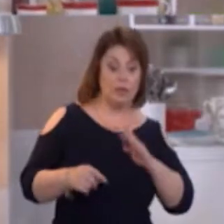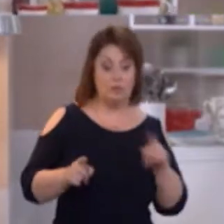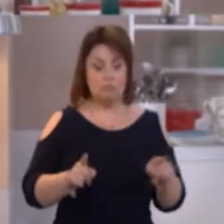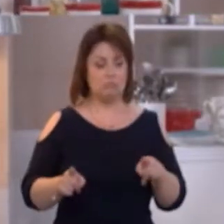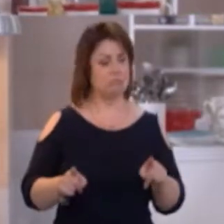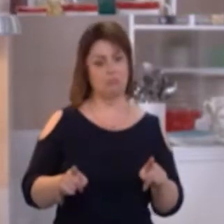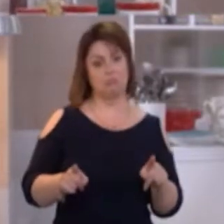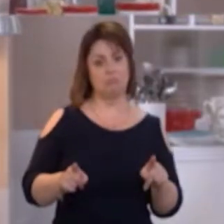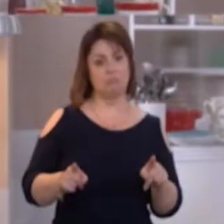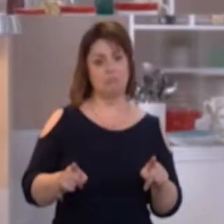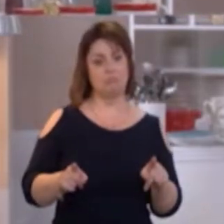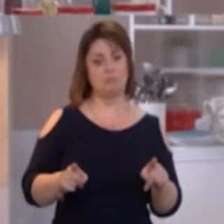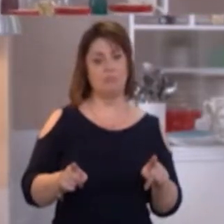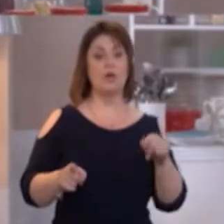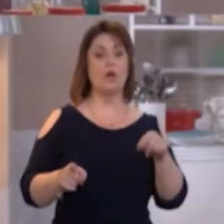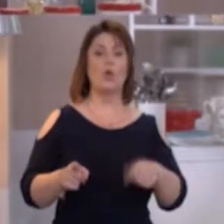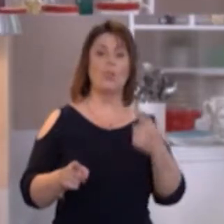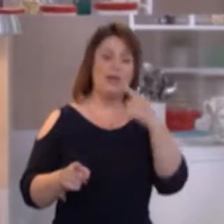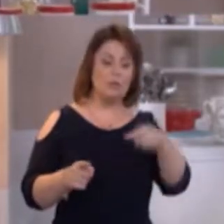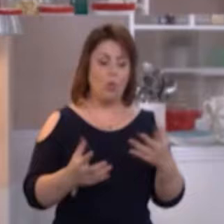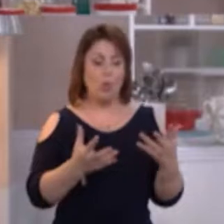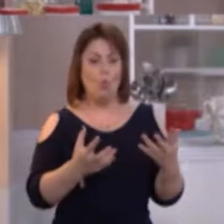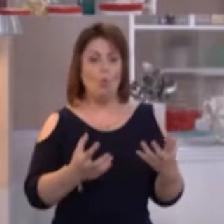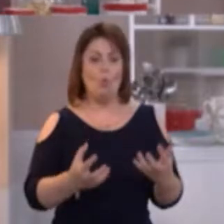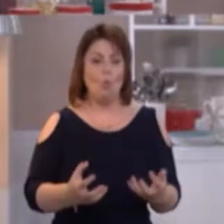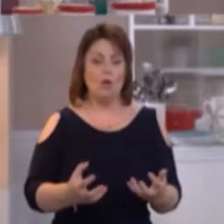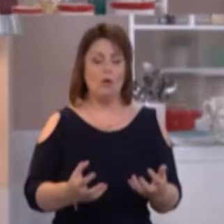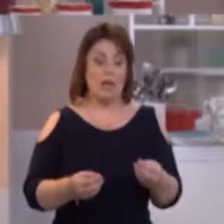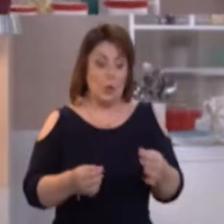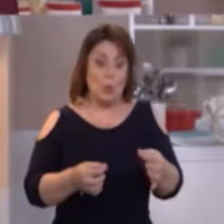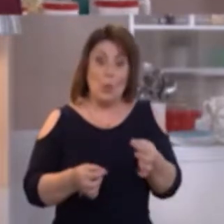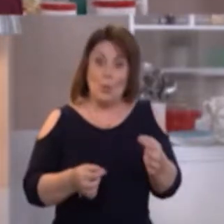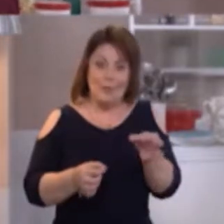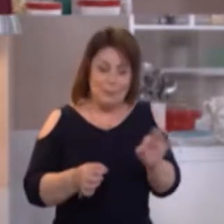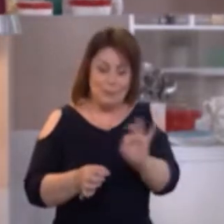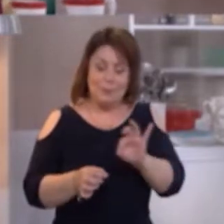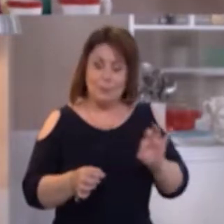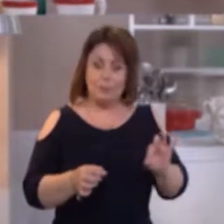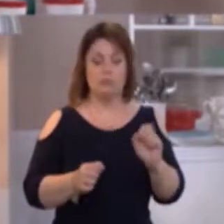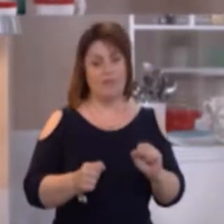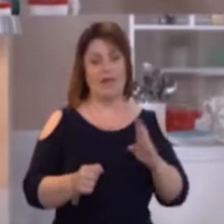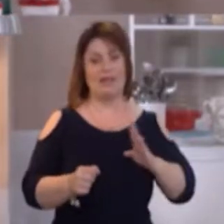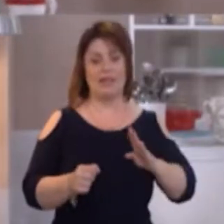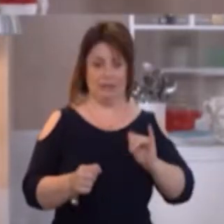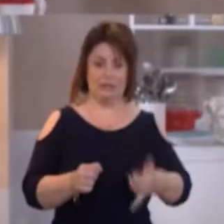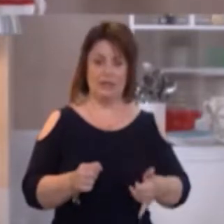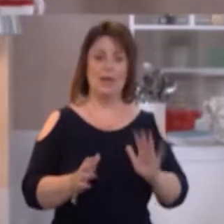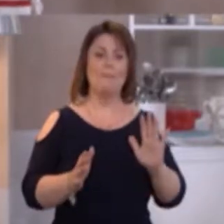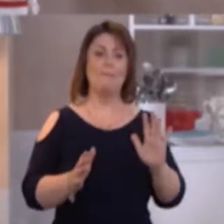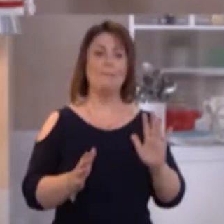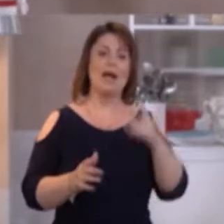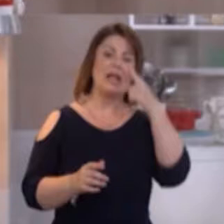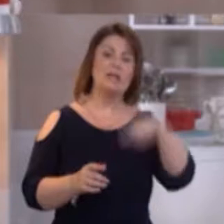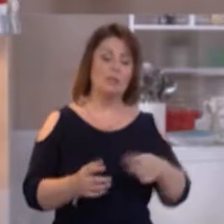a non smontare. Il grume sicuramente sì, magari un pochino sì, dobbiamo stare attenti. Però